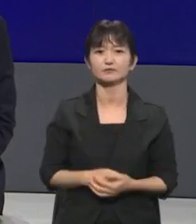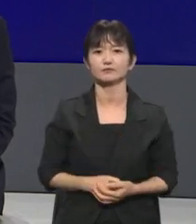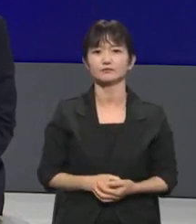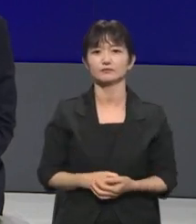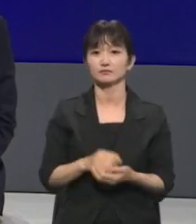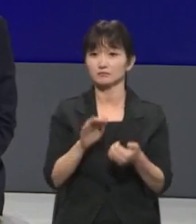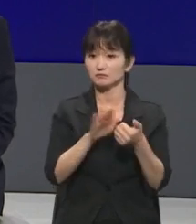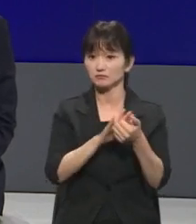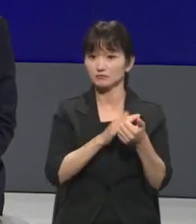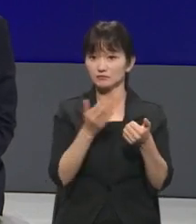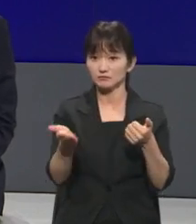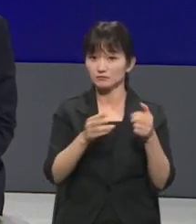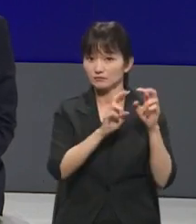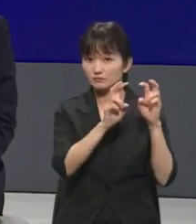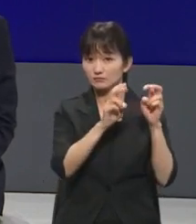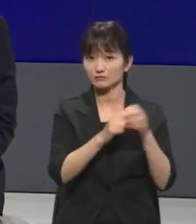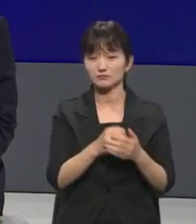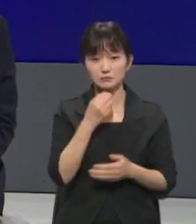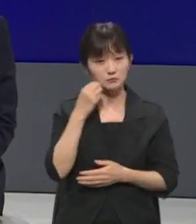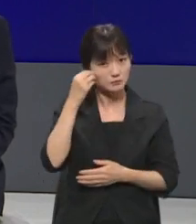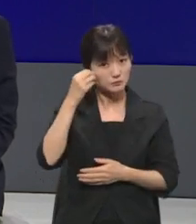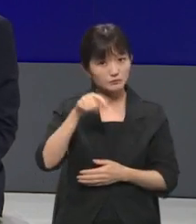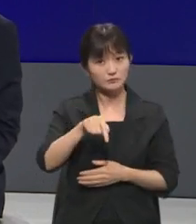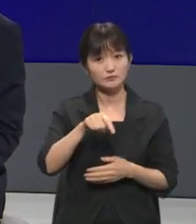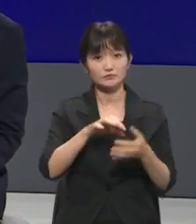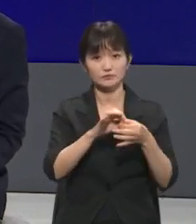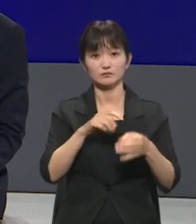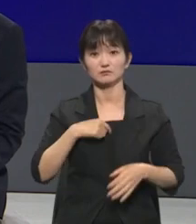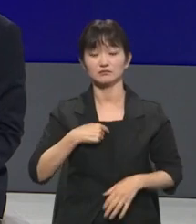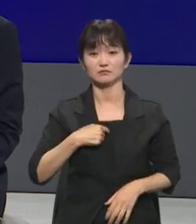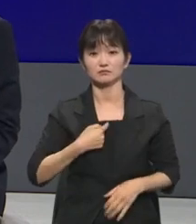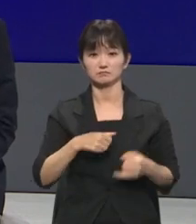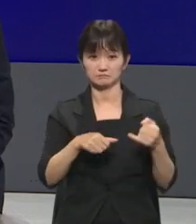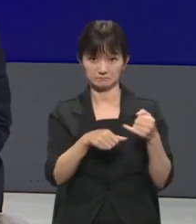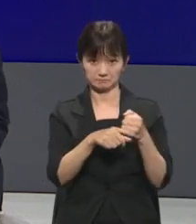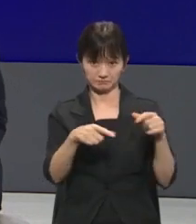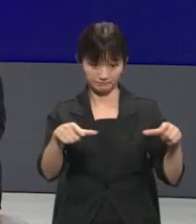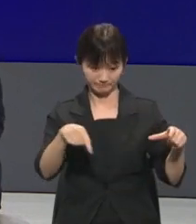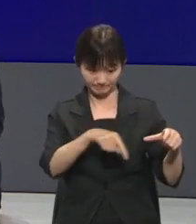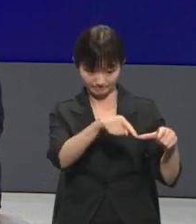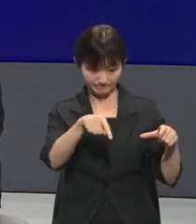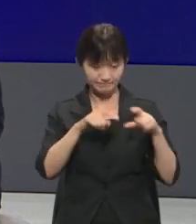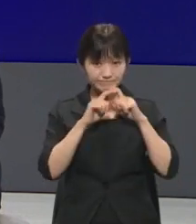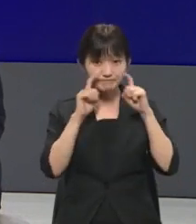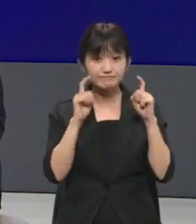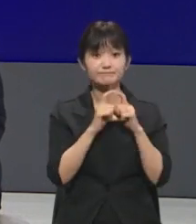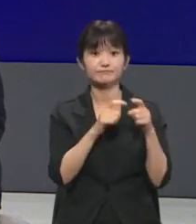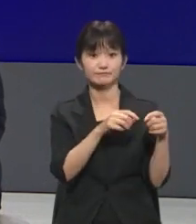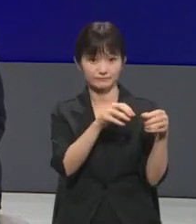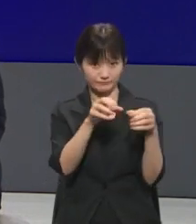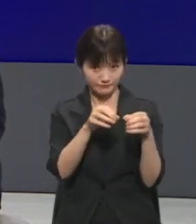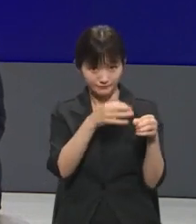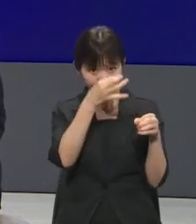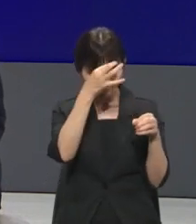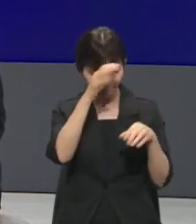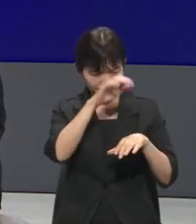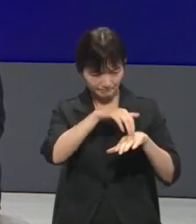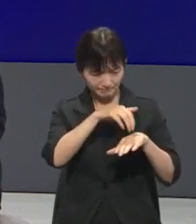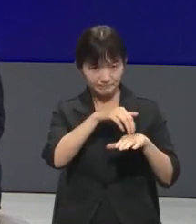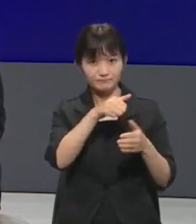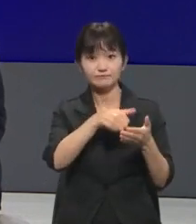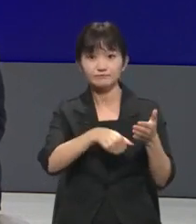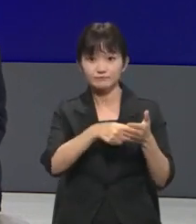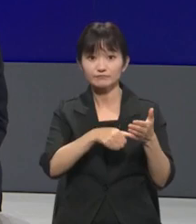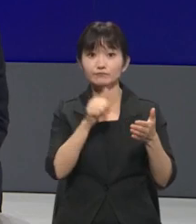이러한 서비스를 제공하는 업체들이 홈페이지를 통해서 자신들은 연애 영역에서 이제 일종의 개인적인 커뮤니케이션 기술을 훈련하기 위한